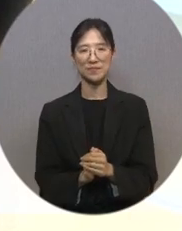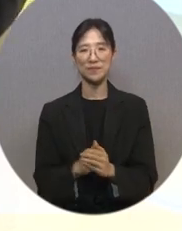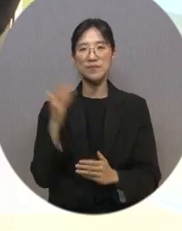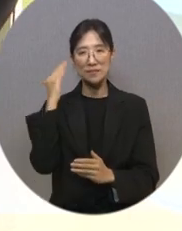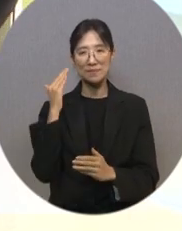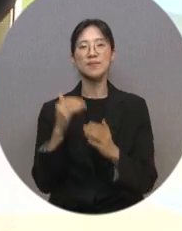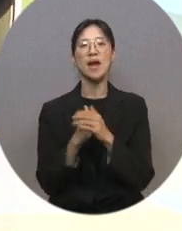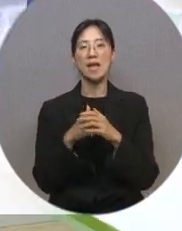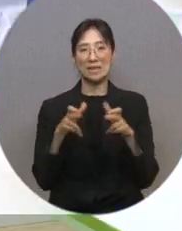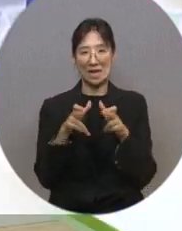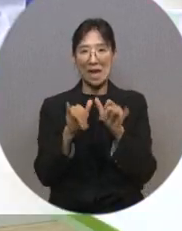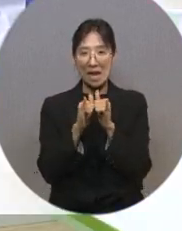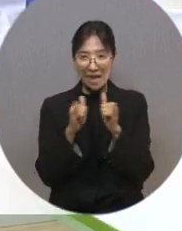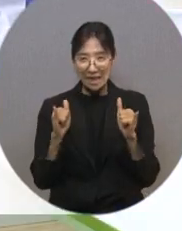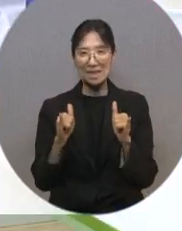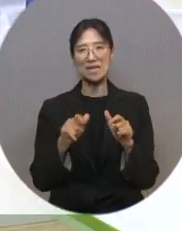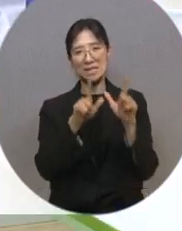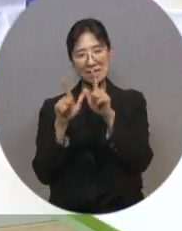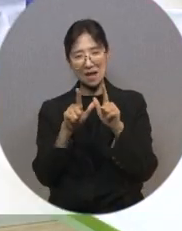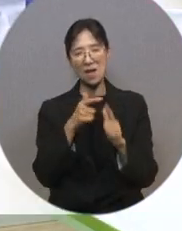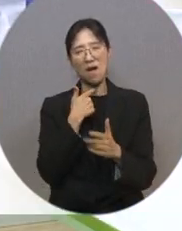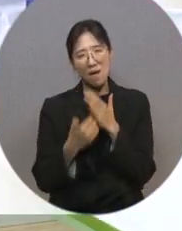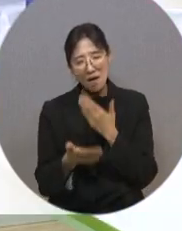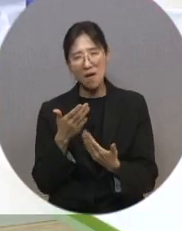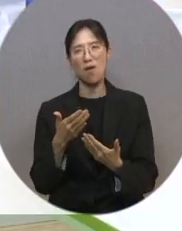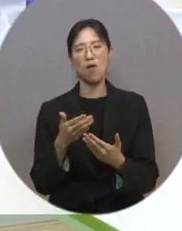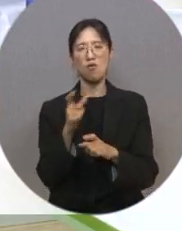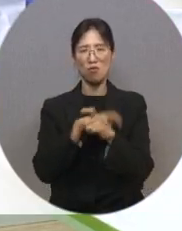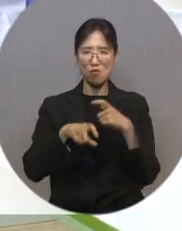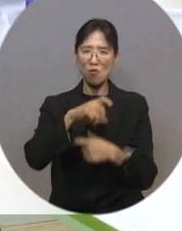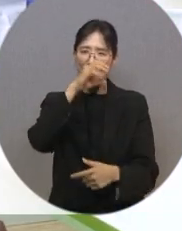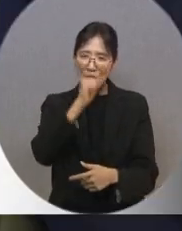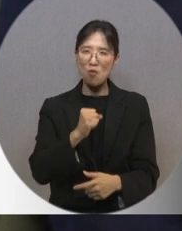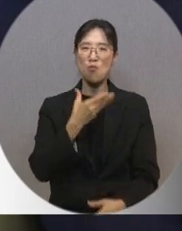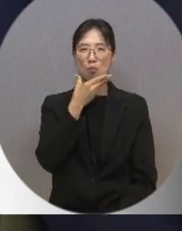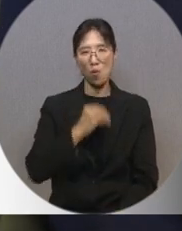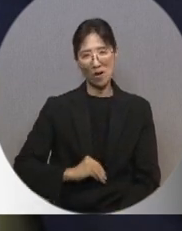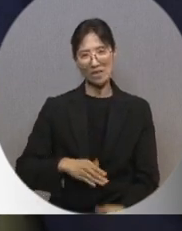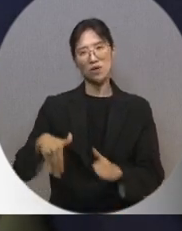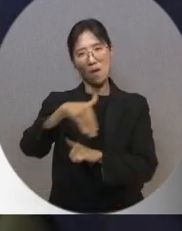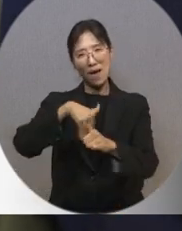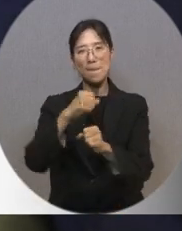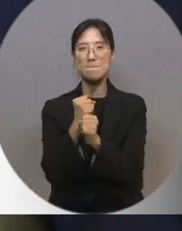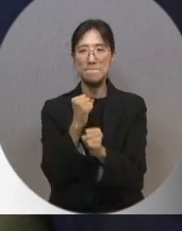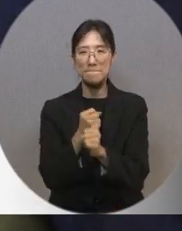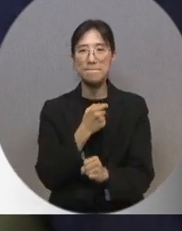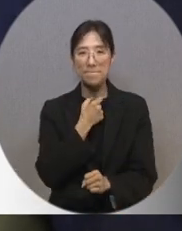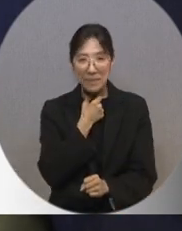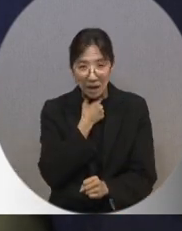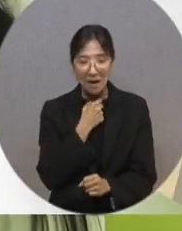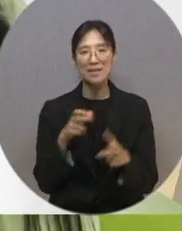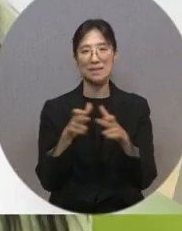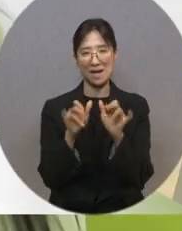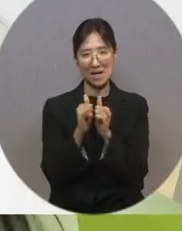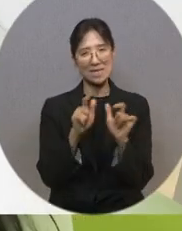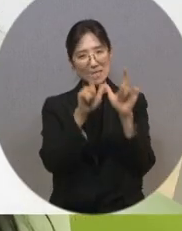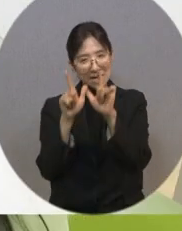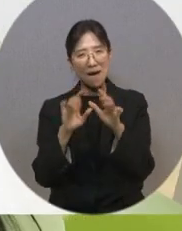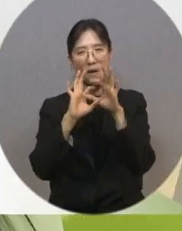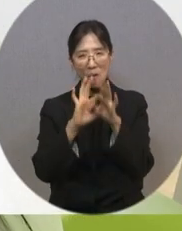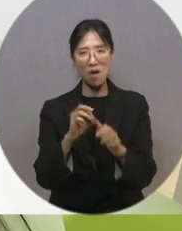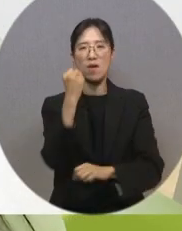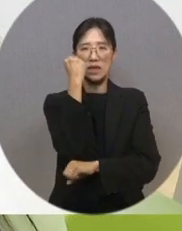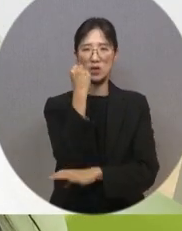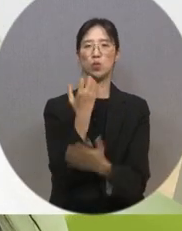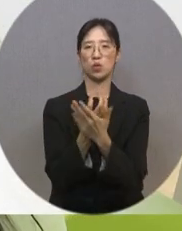장애인으로 살아가며 경험하는 모든 부분에서 더 나은 복지 환경을 만들어 나가기 위해서는 장애인의 삶에 대한 기초